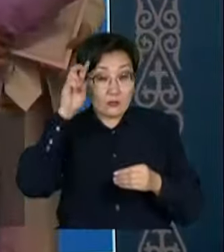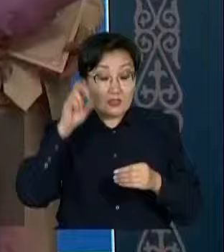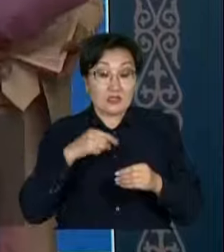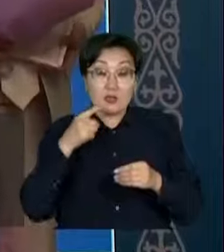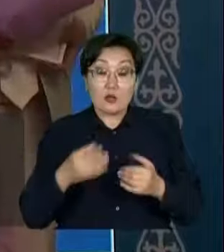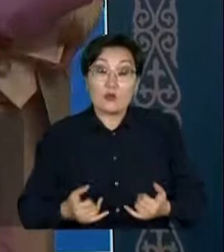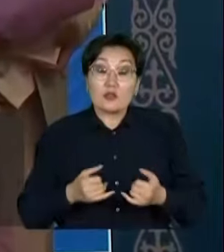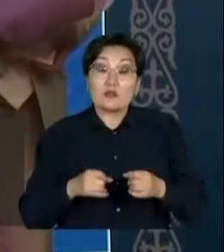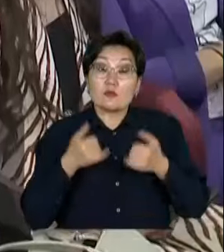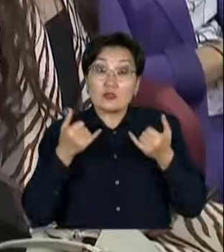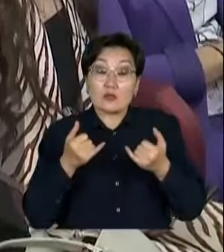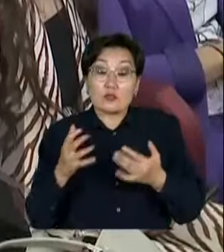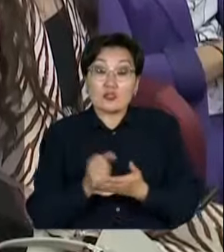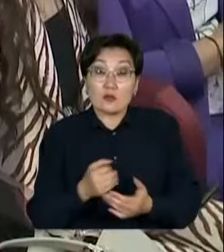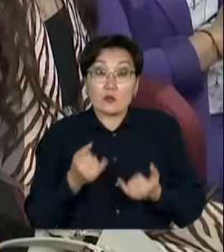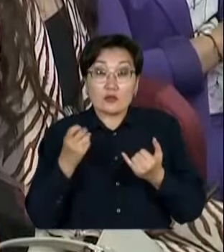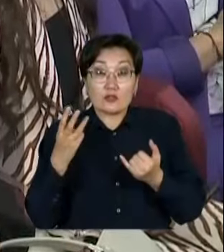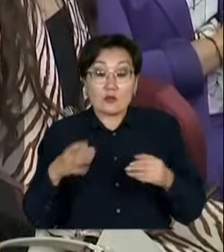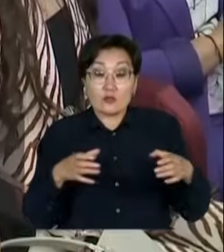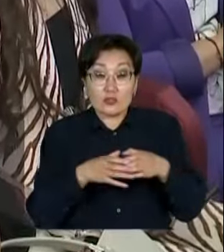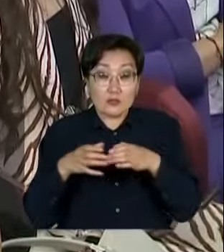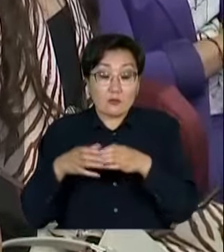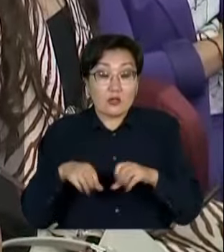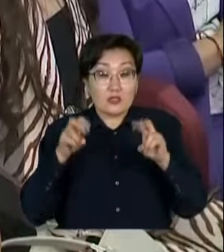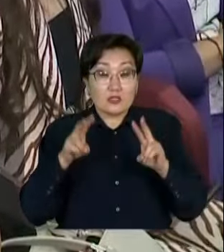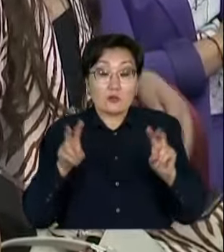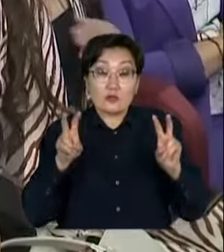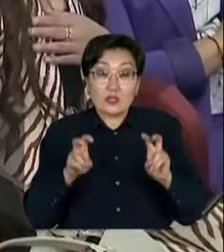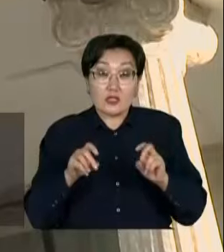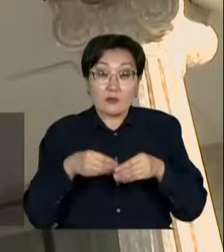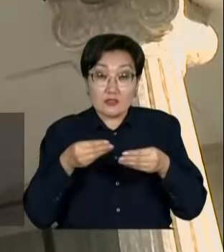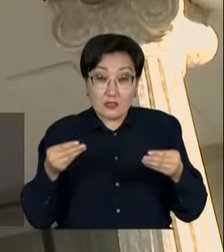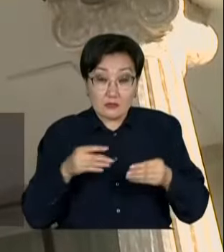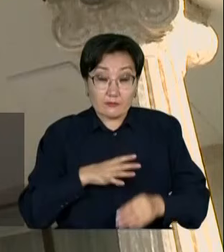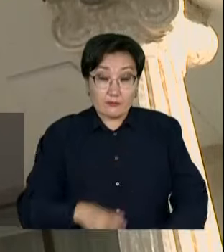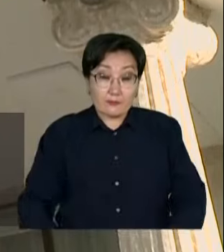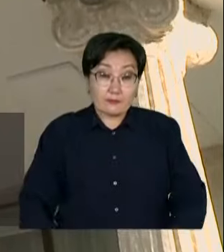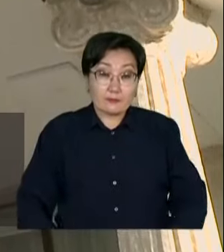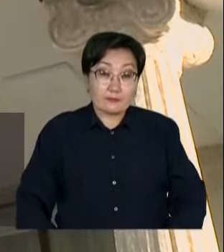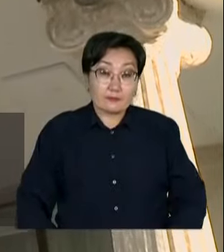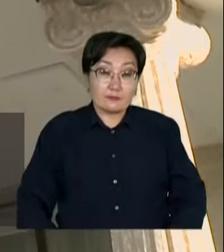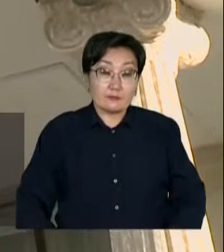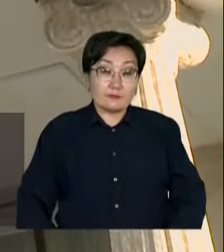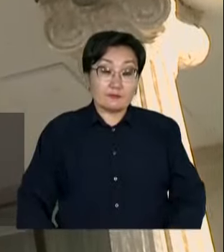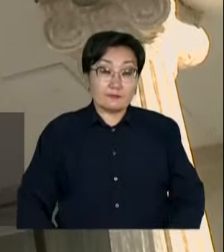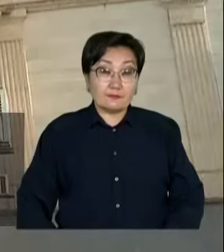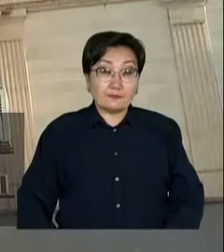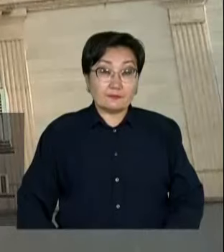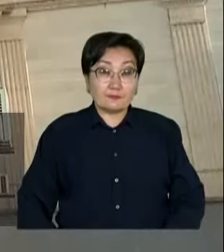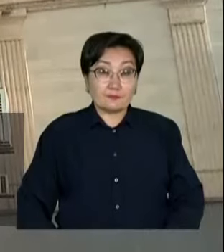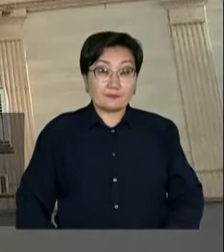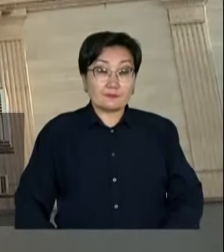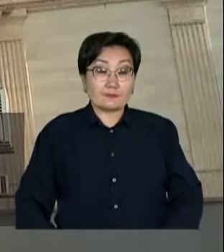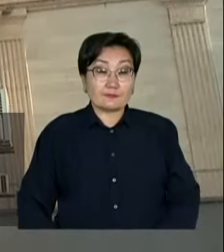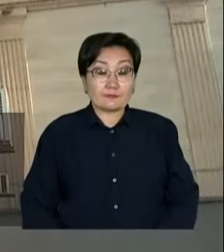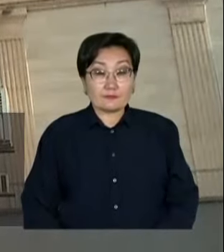тілді насихаттаудағы жетістіктері үшін бірқатар ұжымға арнайы номинация табысталды. Асқар Сәрсенұлы, Төрехан Әділбекұлы, Алматы телеарнасы,